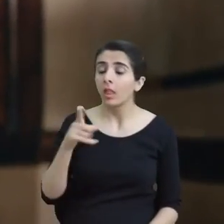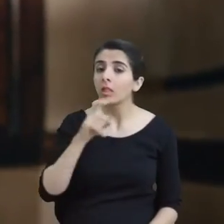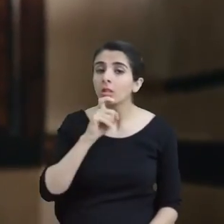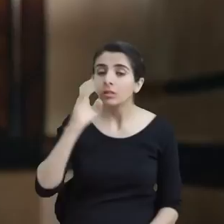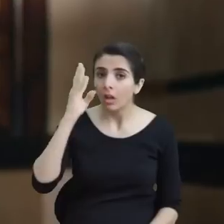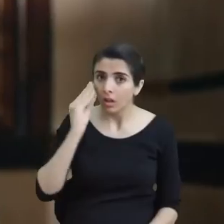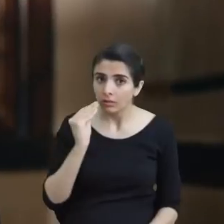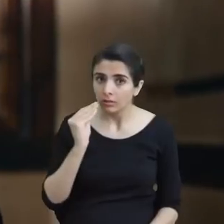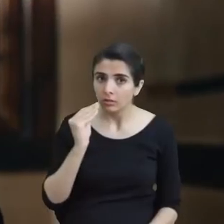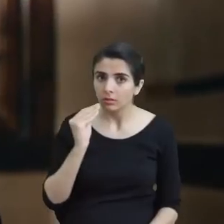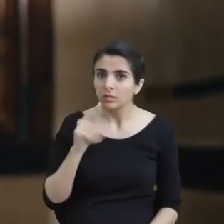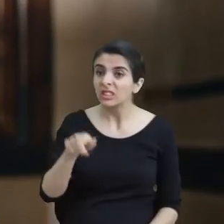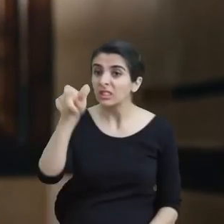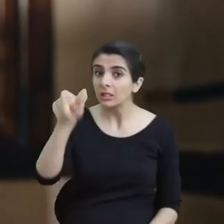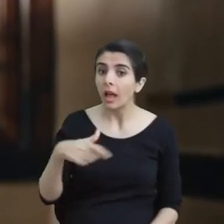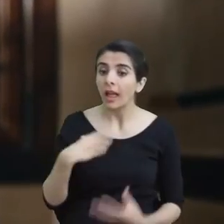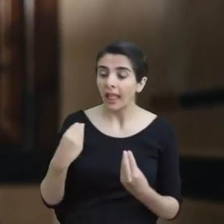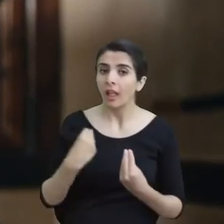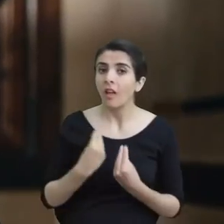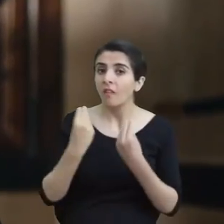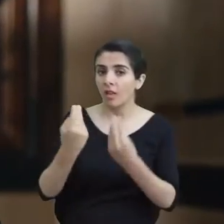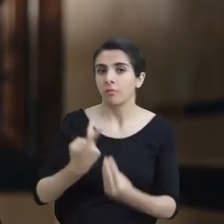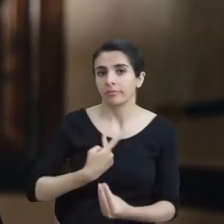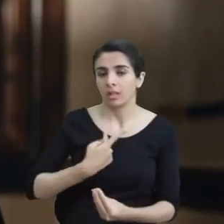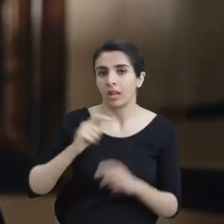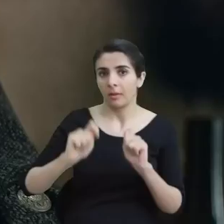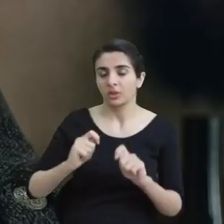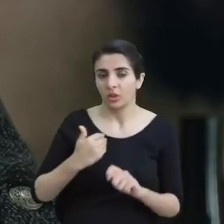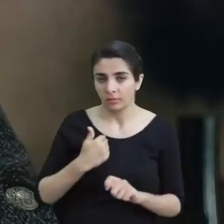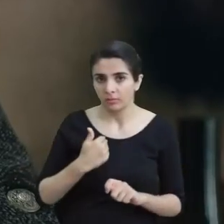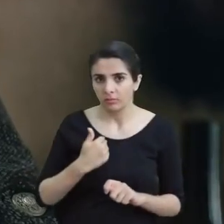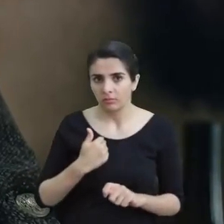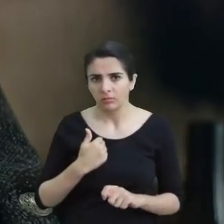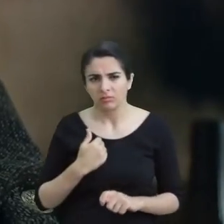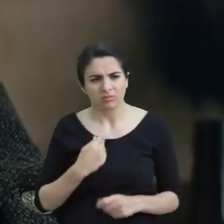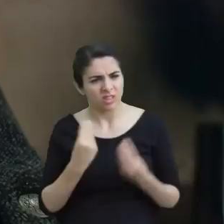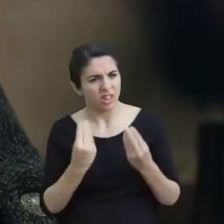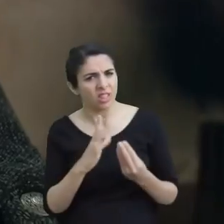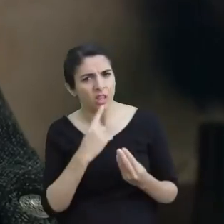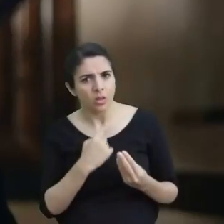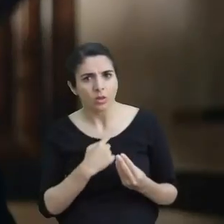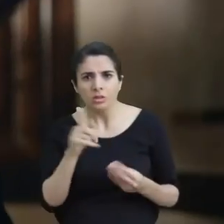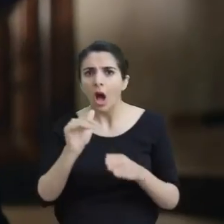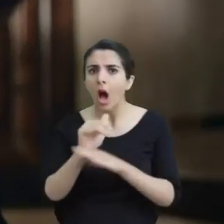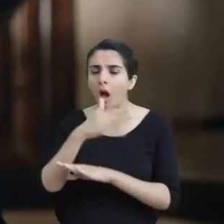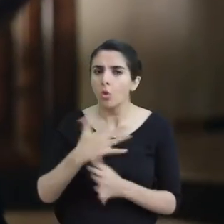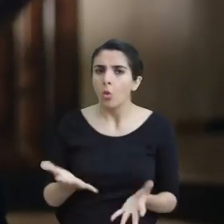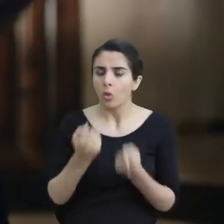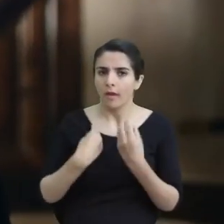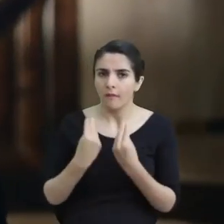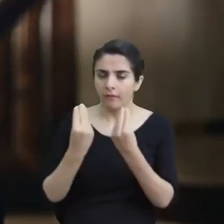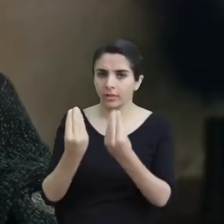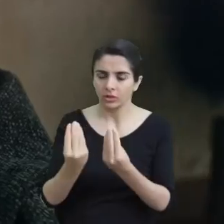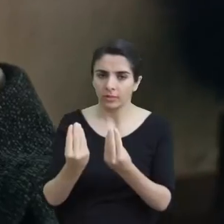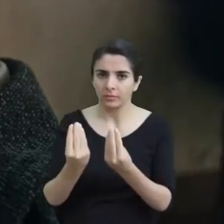Beni yanlış anladın. Sana iyilik yapacak olan benim. Ne tür bir iyilikmiş bu? Hayatını